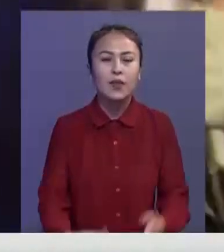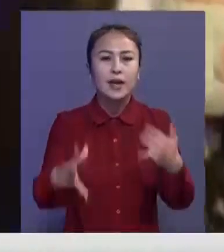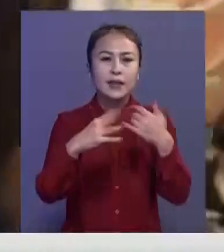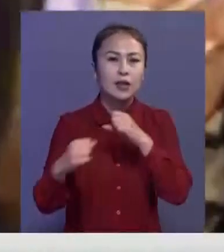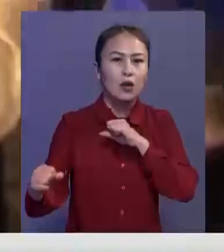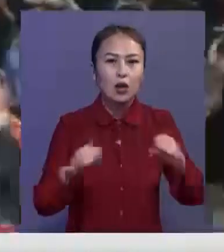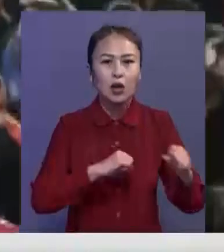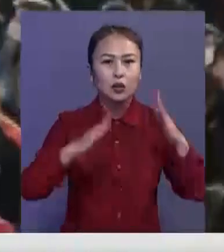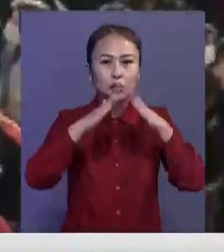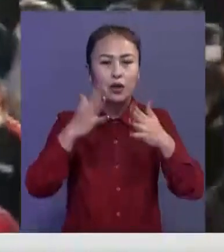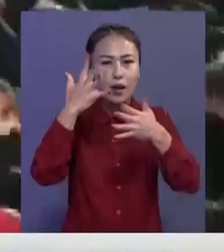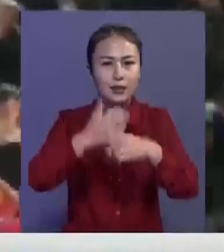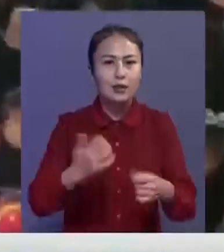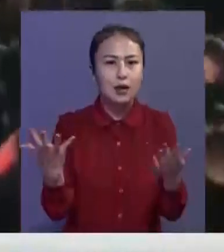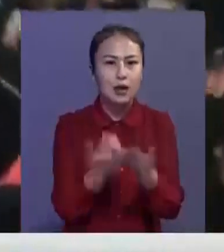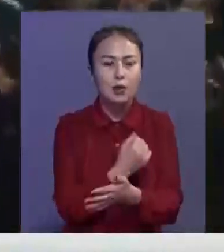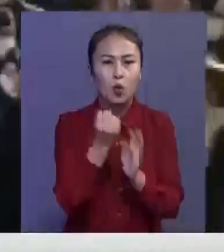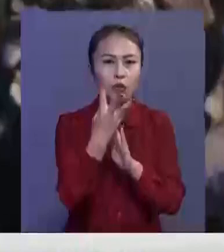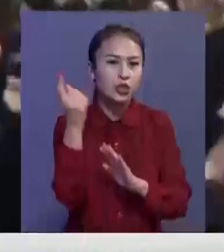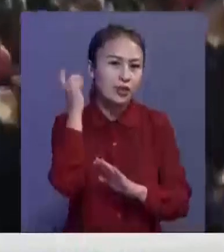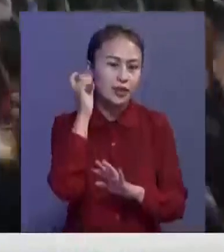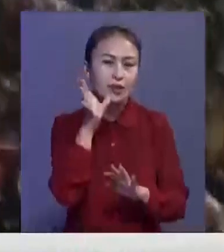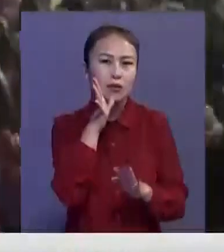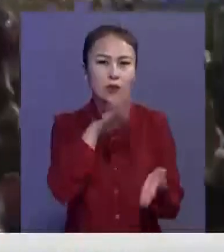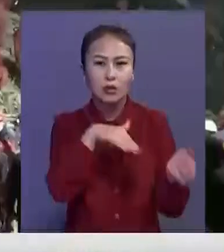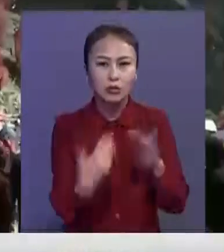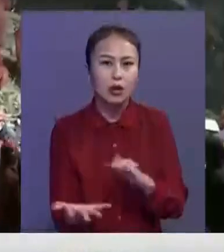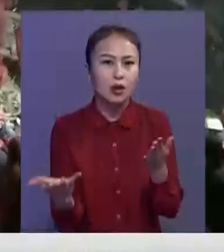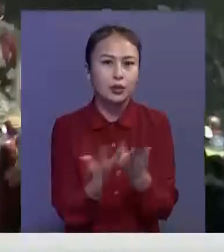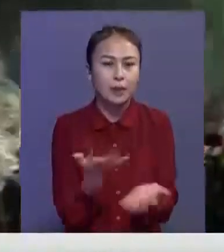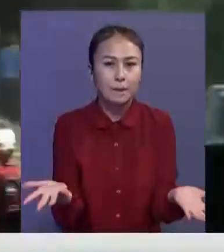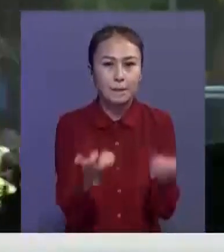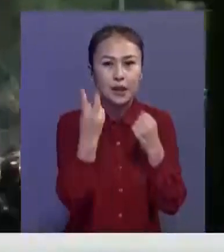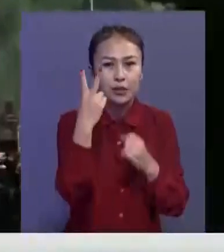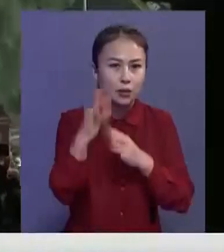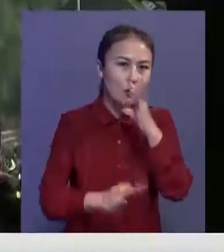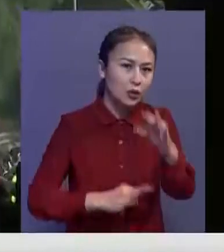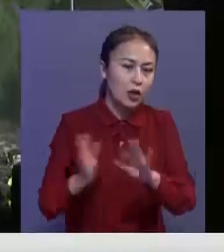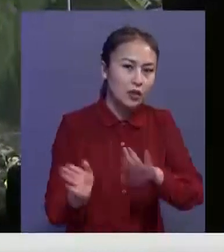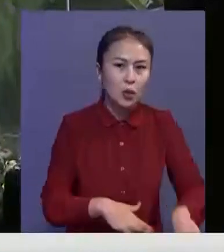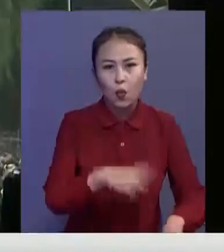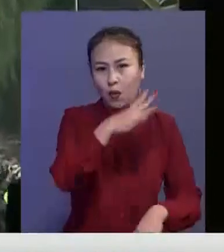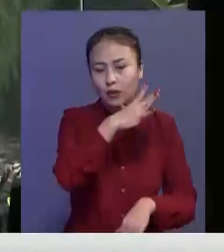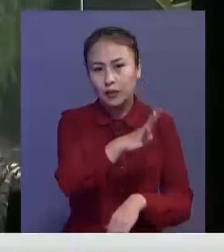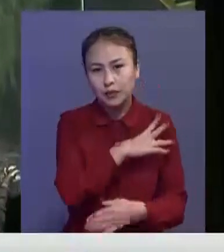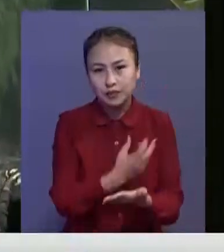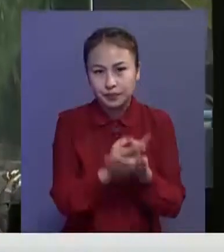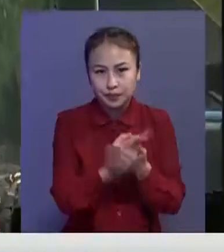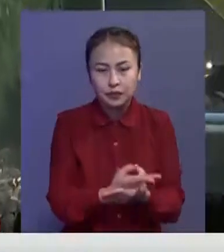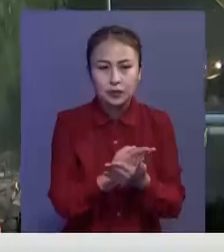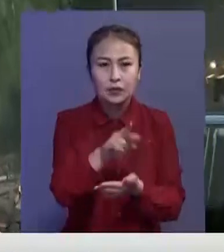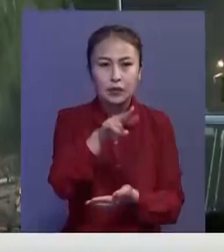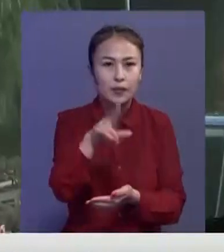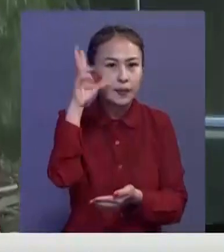Селзаладан құлаған үйдің астында қалып қойған 14 жастағы қыз құтқарылды. Ол үйінде астында 2 тәуліктен астам уақыт жатыпты. Айта кетейік, жұма